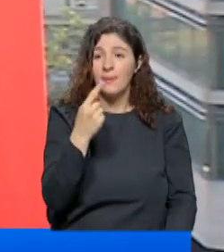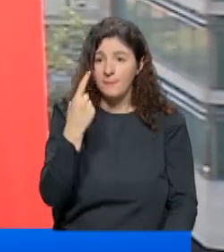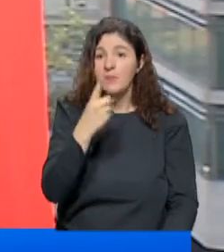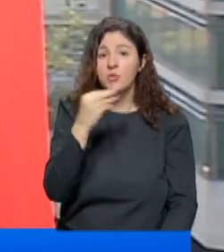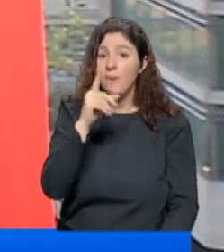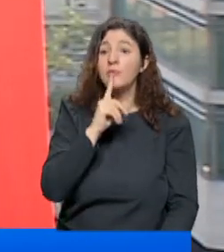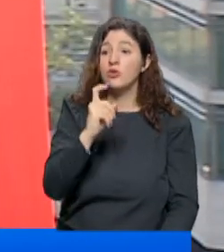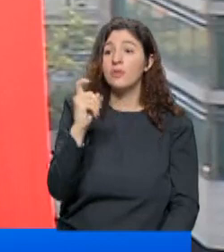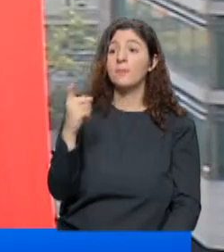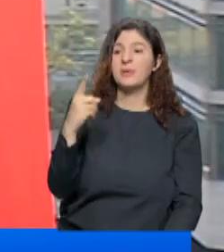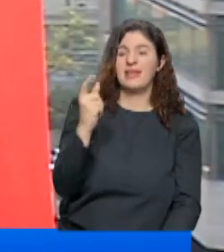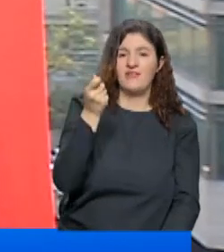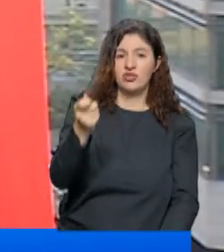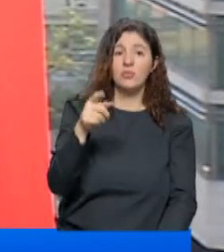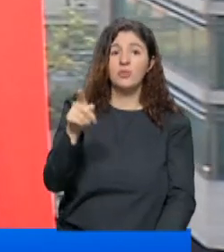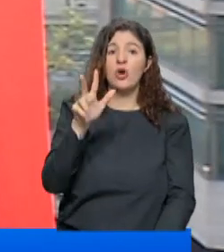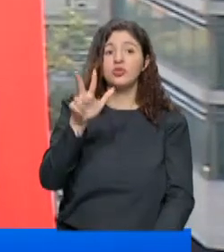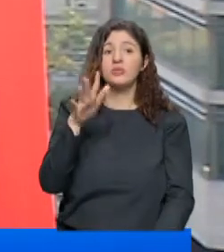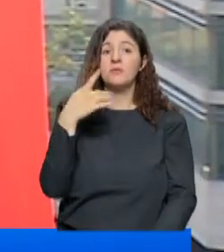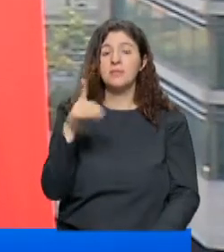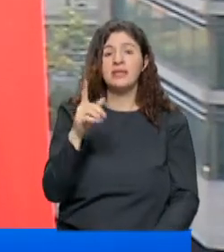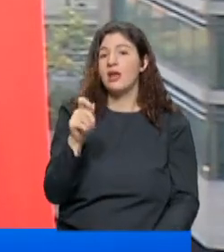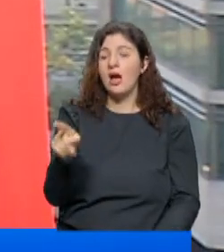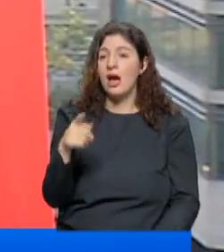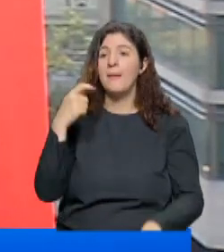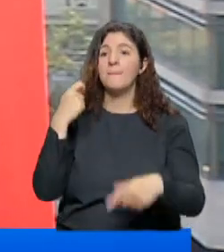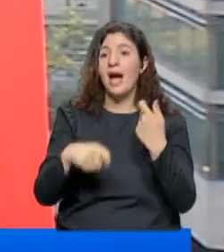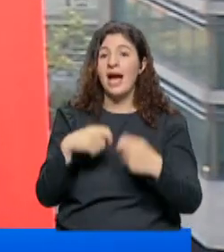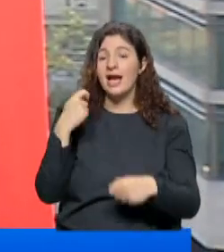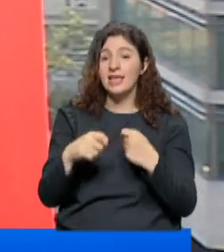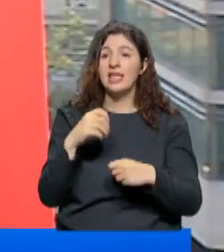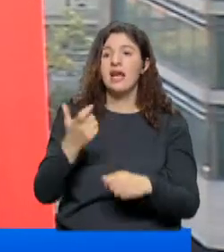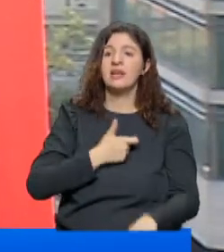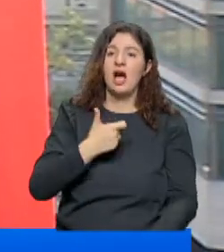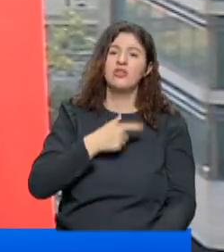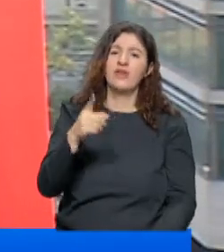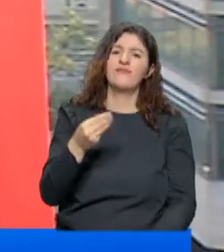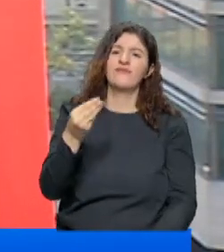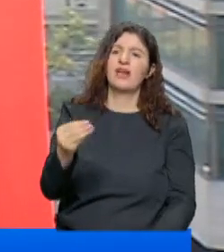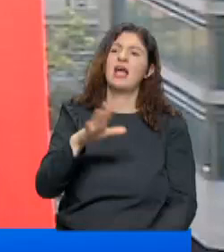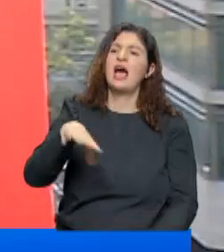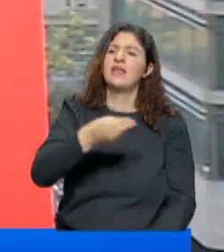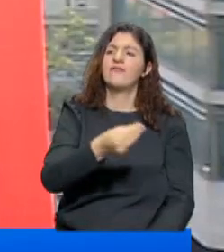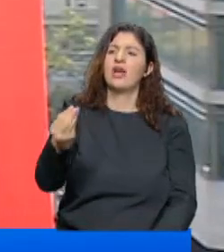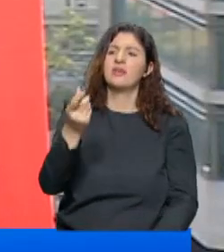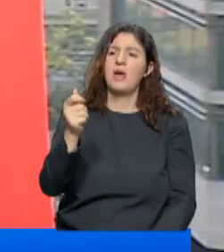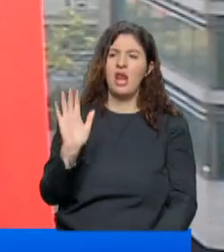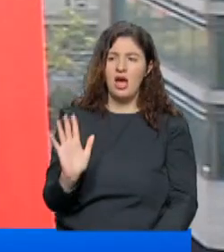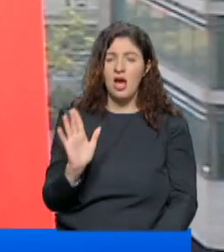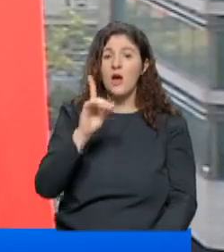199 bin lira verecek. Bunun 35 bin lirası bankanın yasal size herkese verdiği